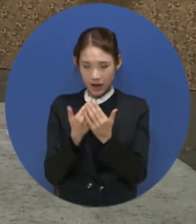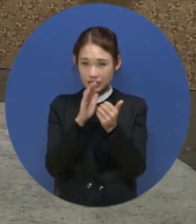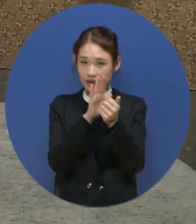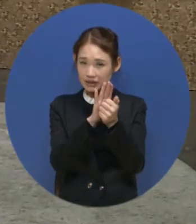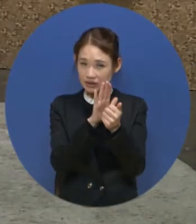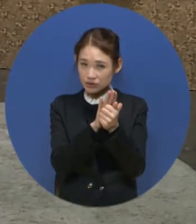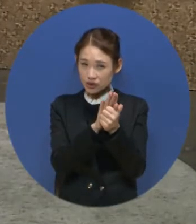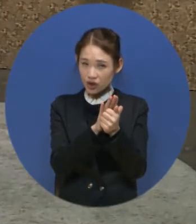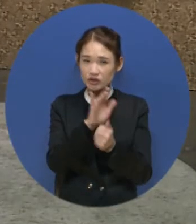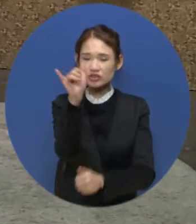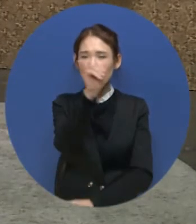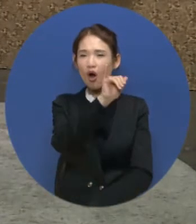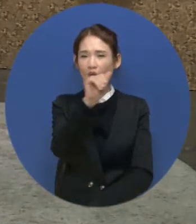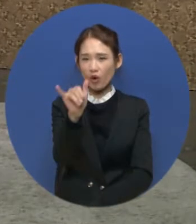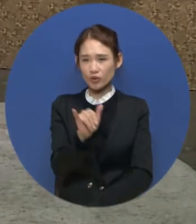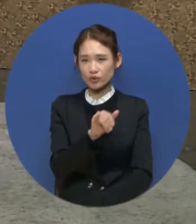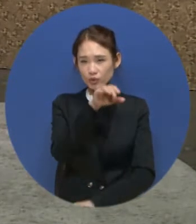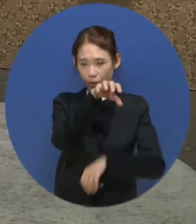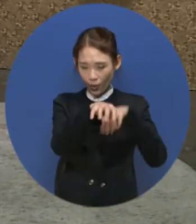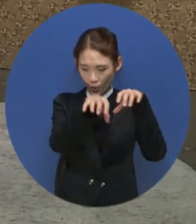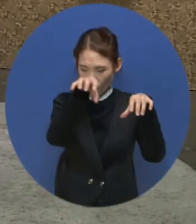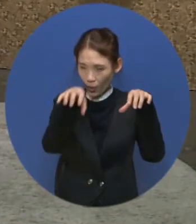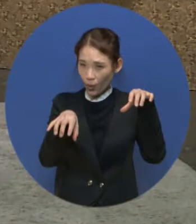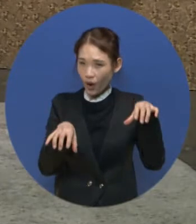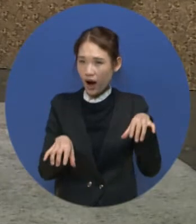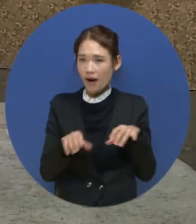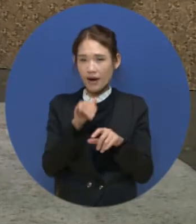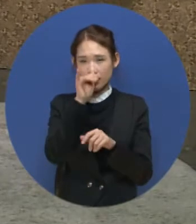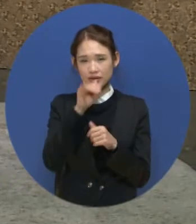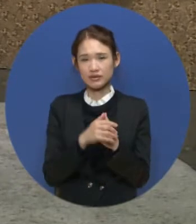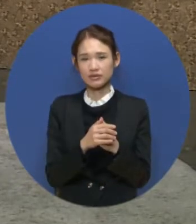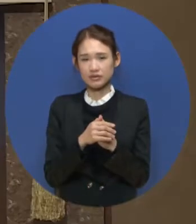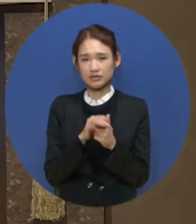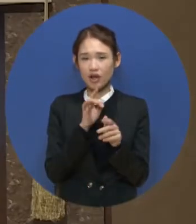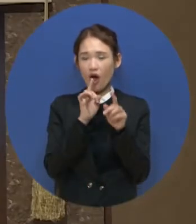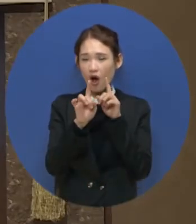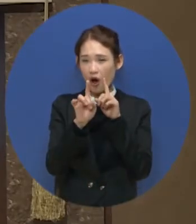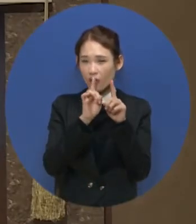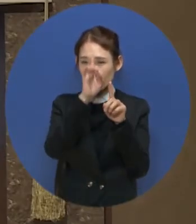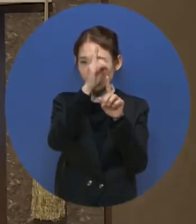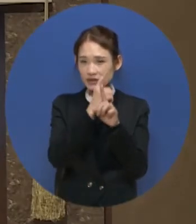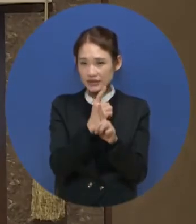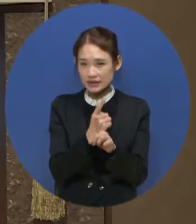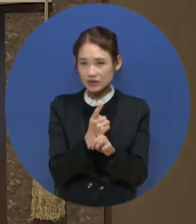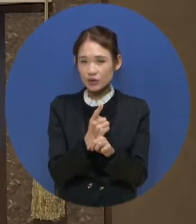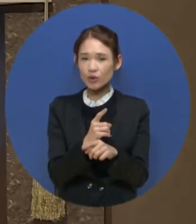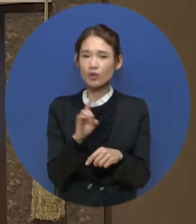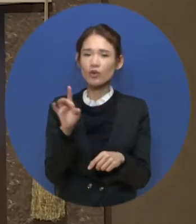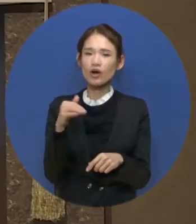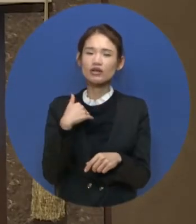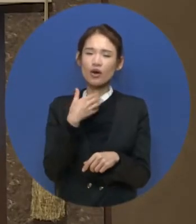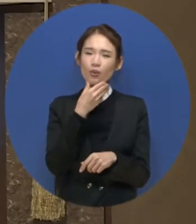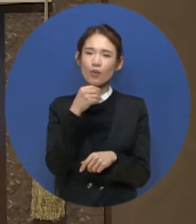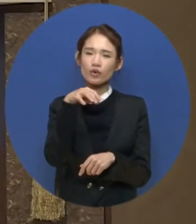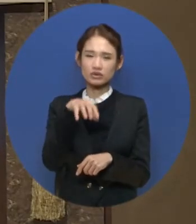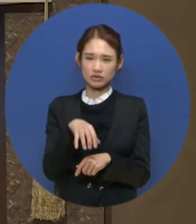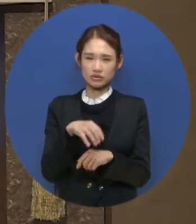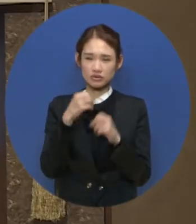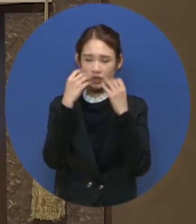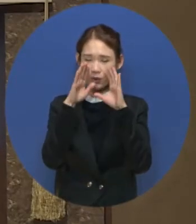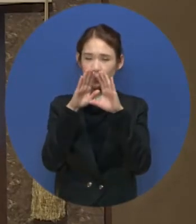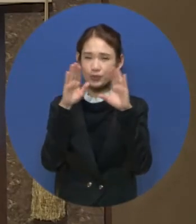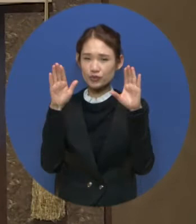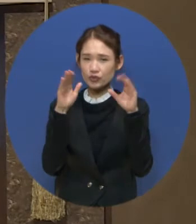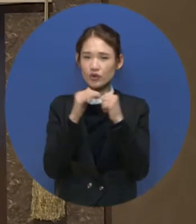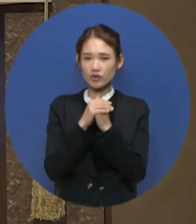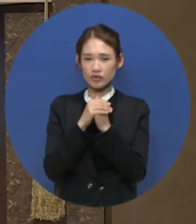지원하는 거는 전국 이제 각지에서 거의 다 이렇게 하는데요. 언어 치료는 사실은 이제 저희 복지관이